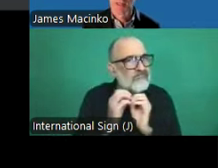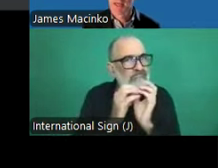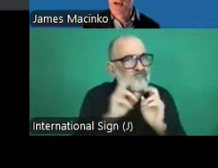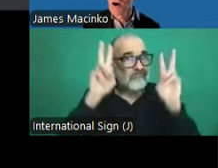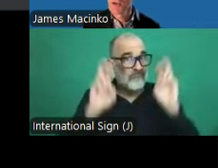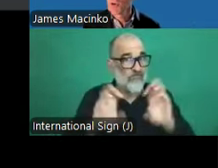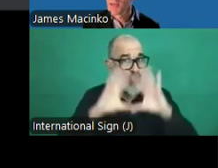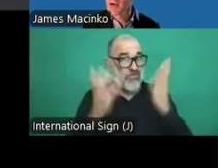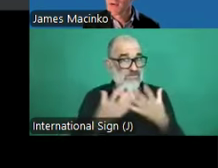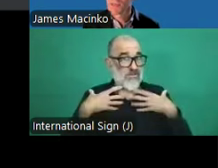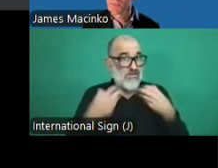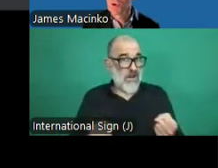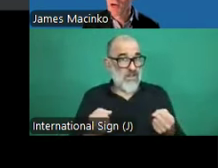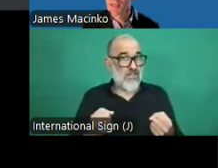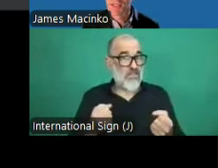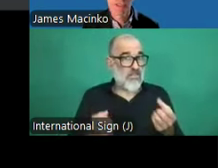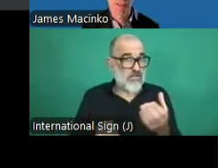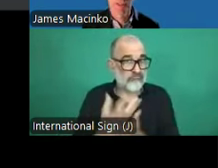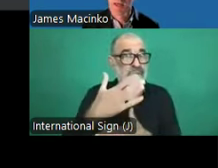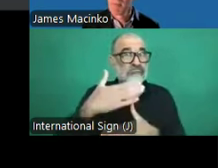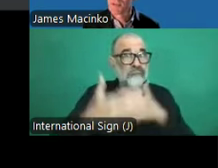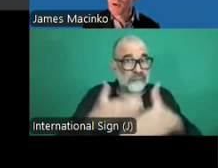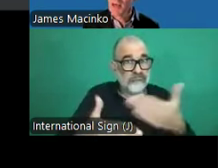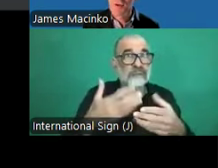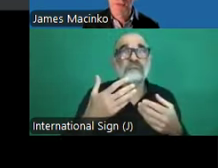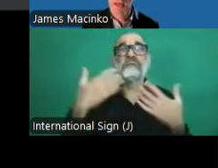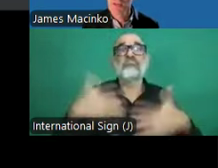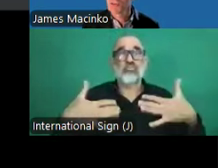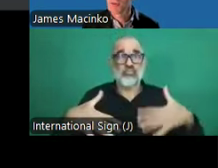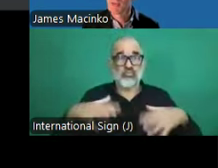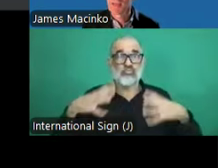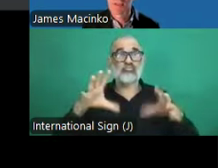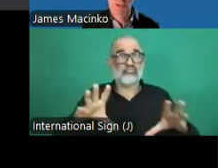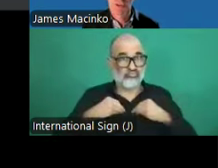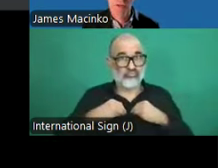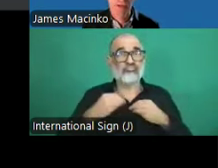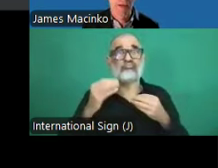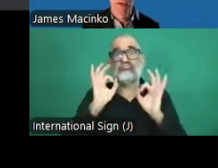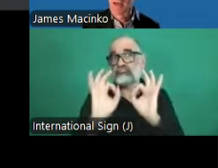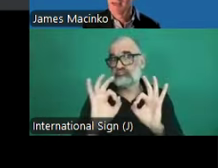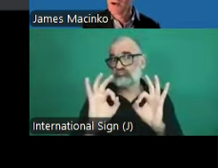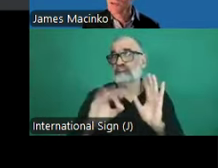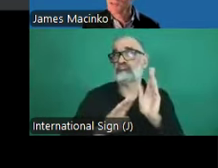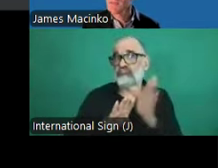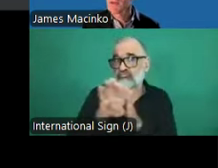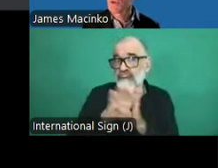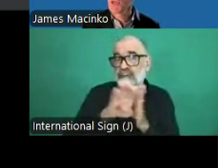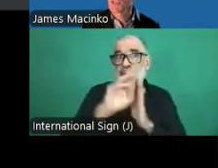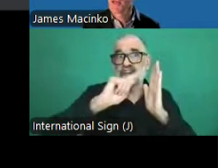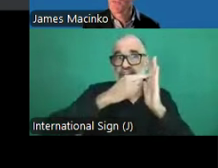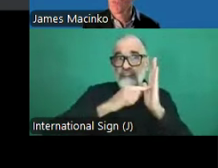développé, mais qui a besoin d'avoir des services essentiels en tête,